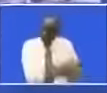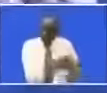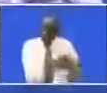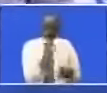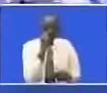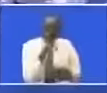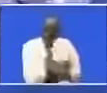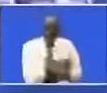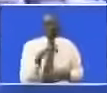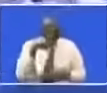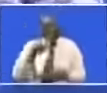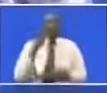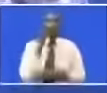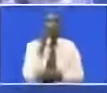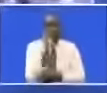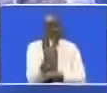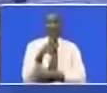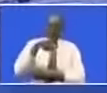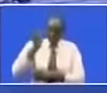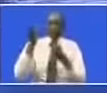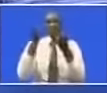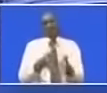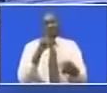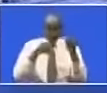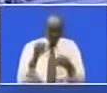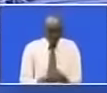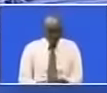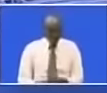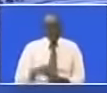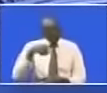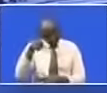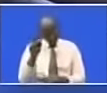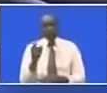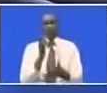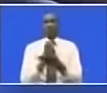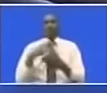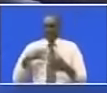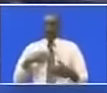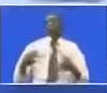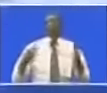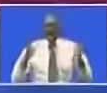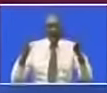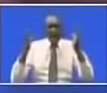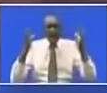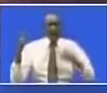the presidential candidate. He too was here, received by excited villagers.